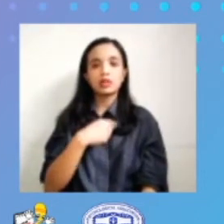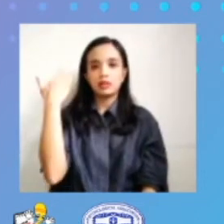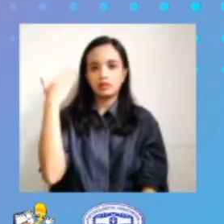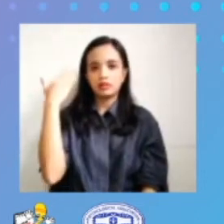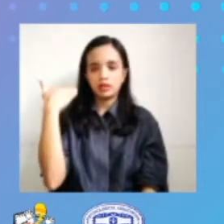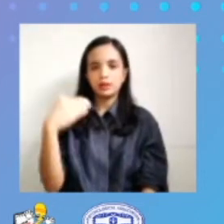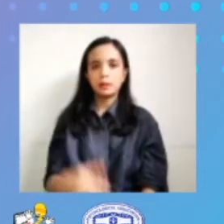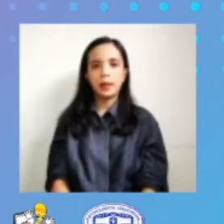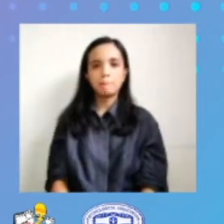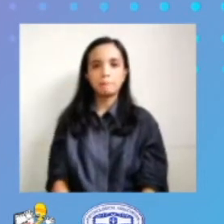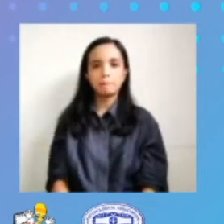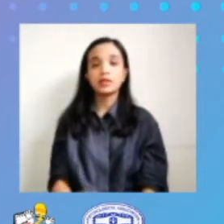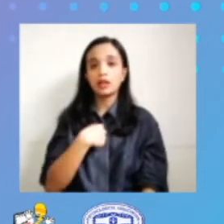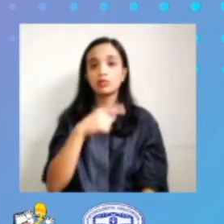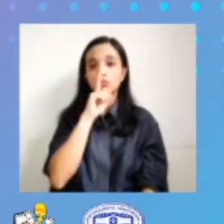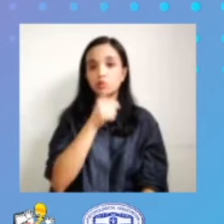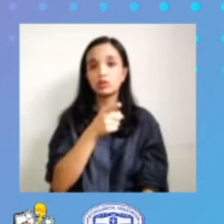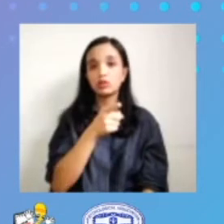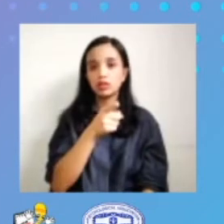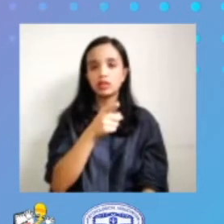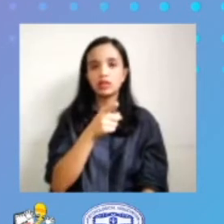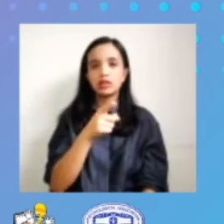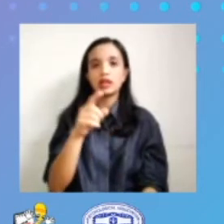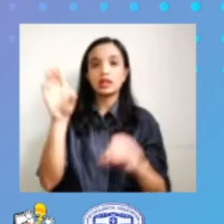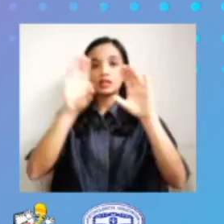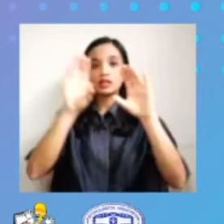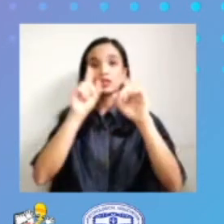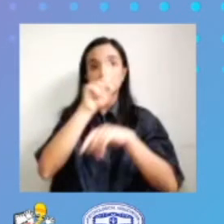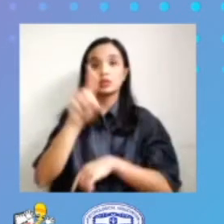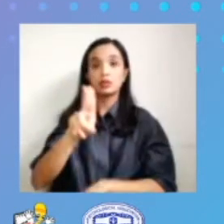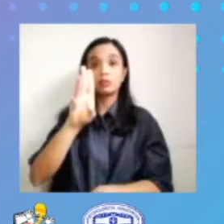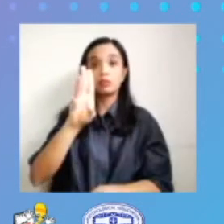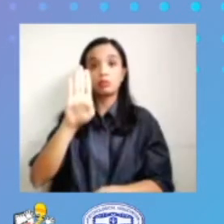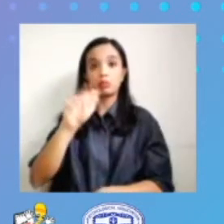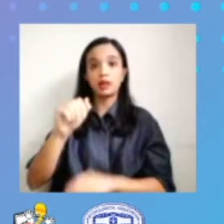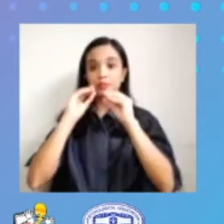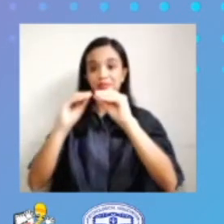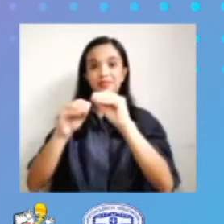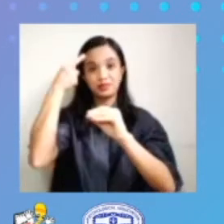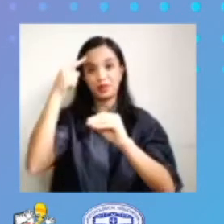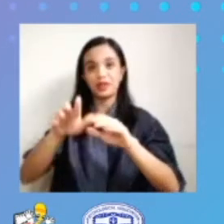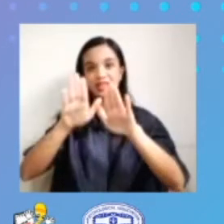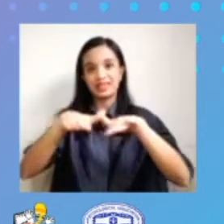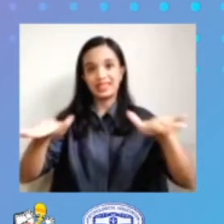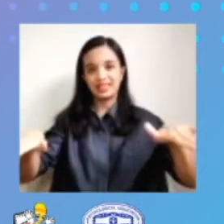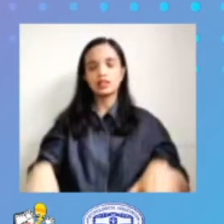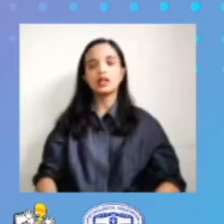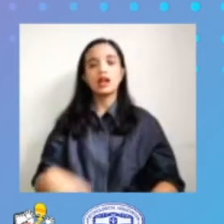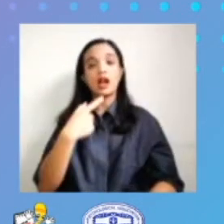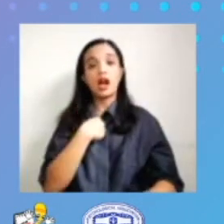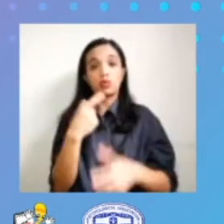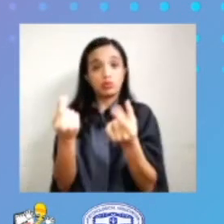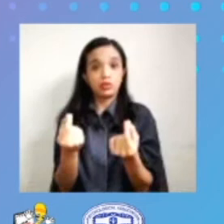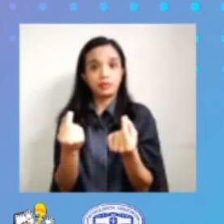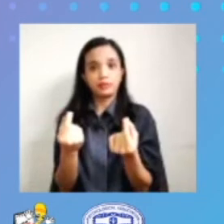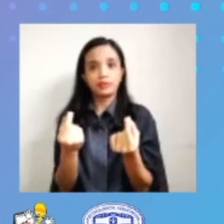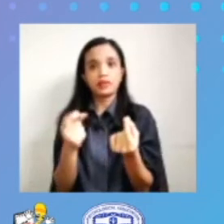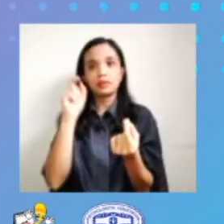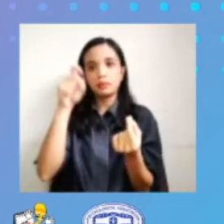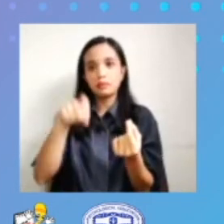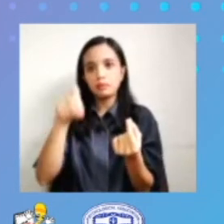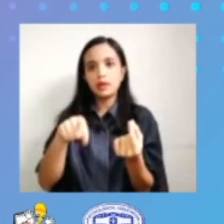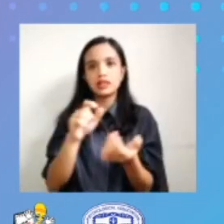and healthy body. Men's sana. Right. True. Okay, so ito po, may mga questions tayo dito. Ayan, ito